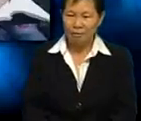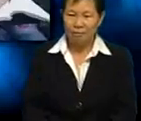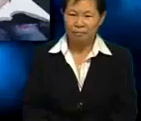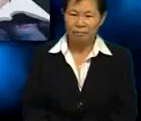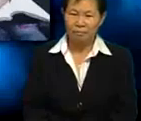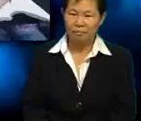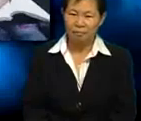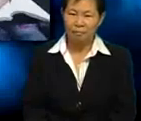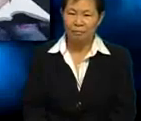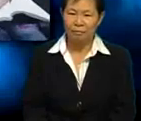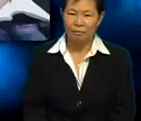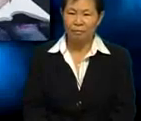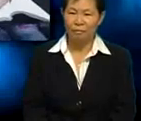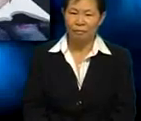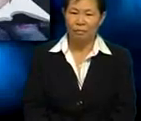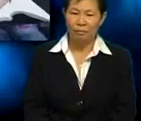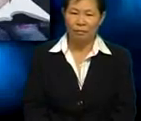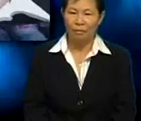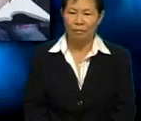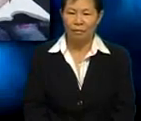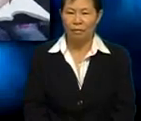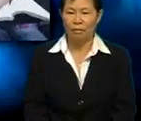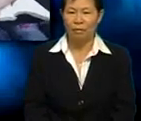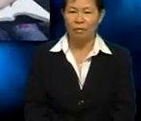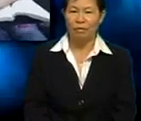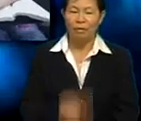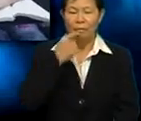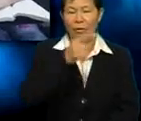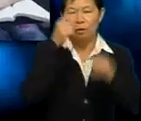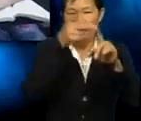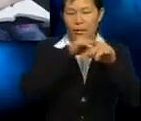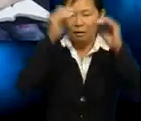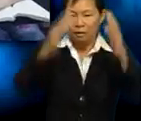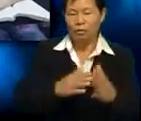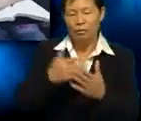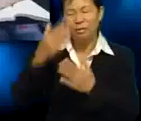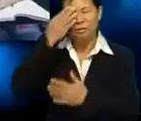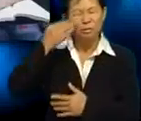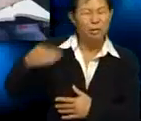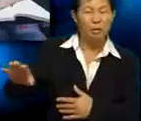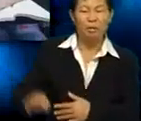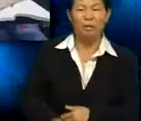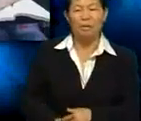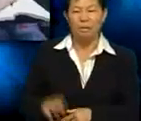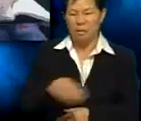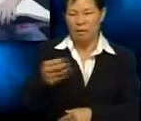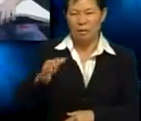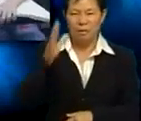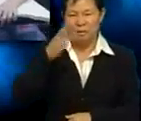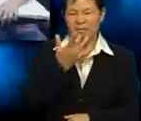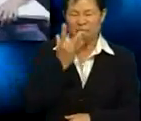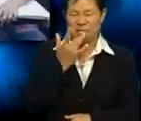Bukan cikgu lah. Bukan tu saya akan adukan hal kepada cikgu nanti. Janganlah pedulikan mereka. Mereka memang degil. Jom baca buku